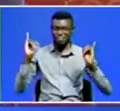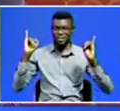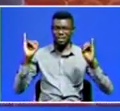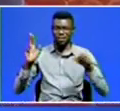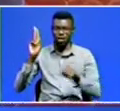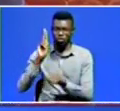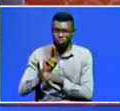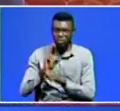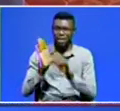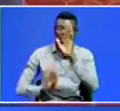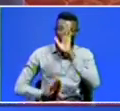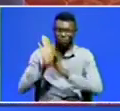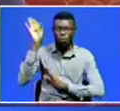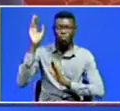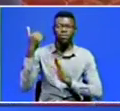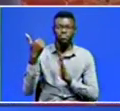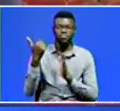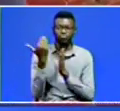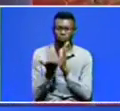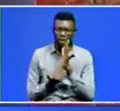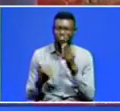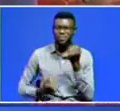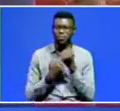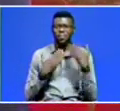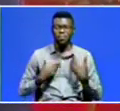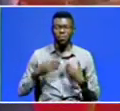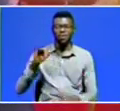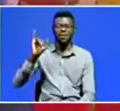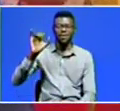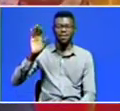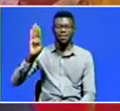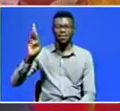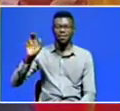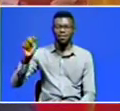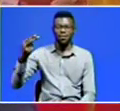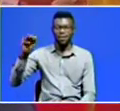kuendeleza ajenda endelevu kwa wananchi. Ibrahim Karanja, KTN News.